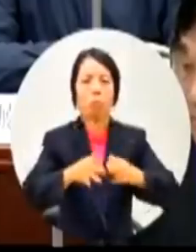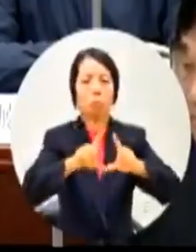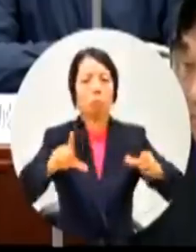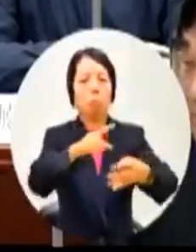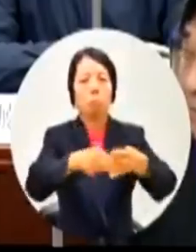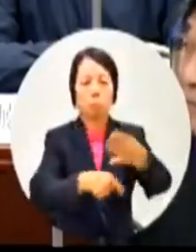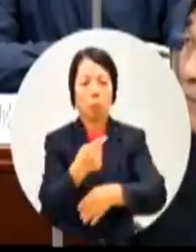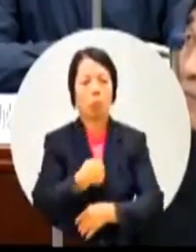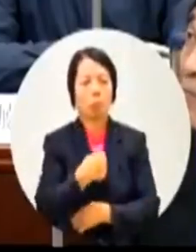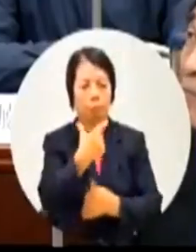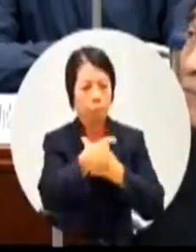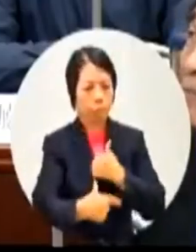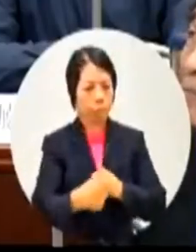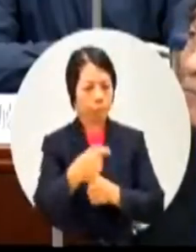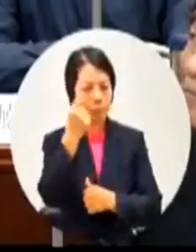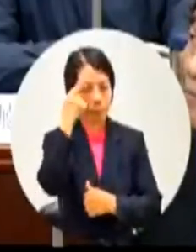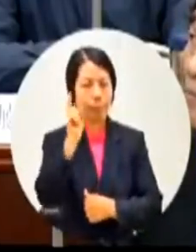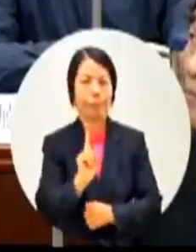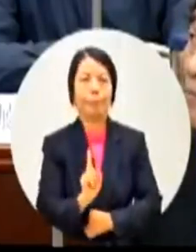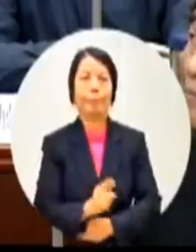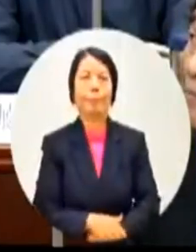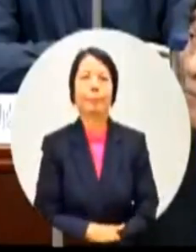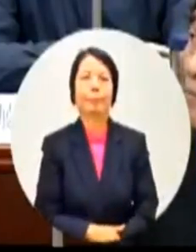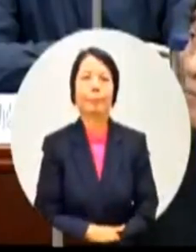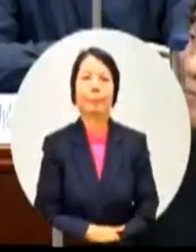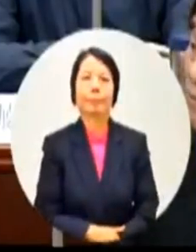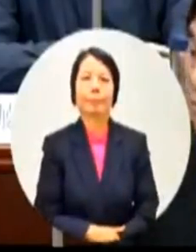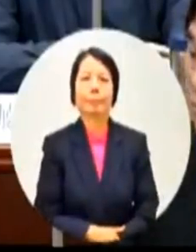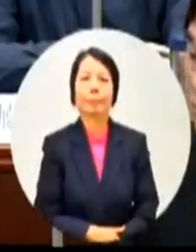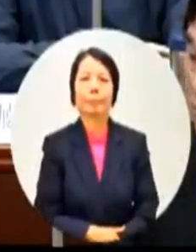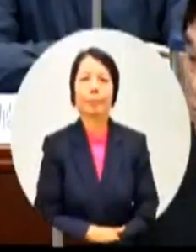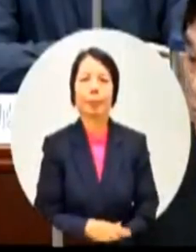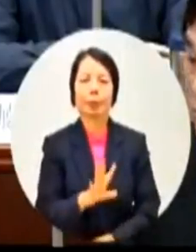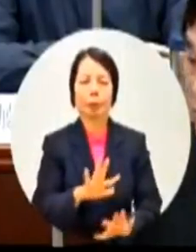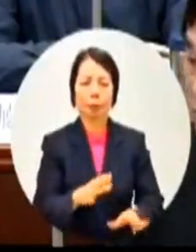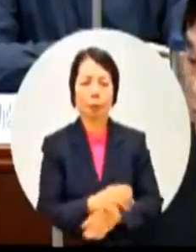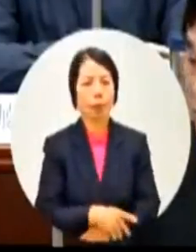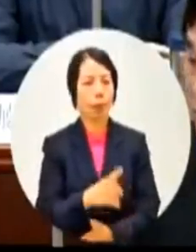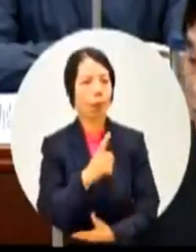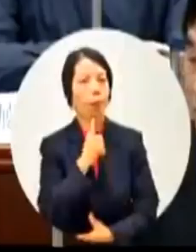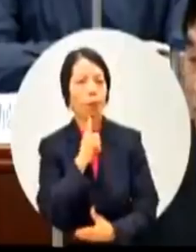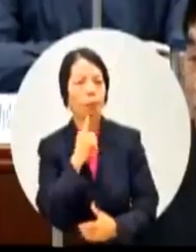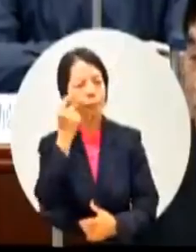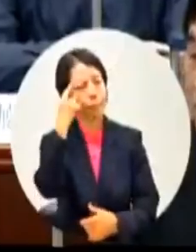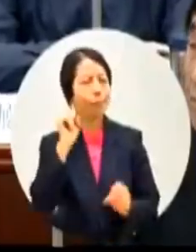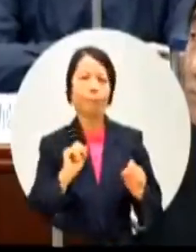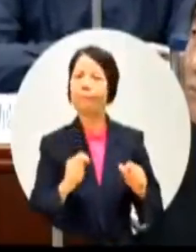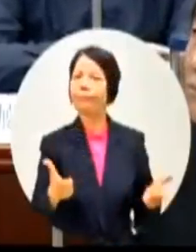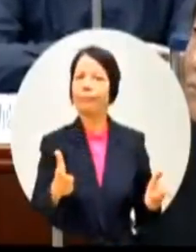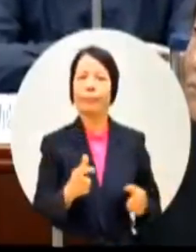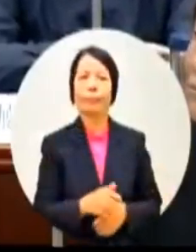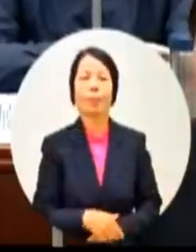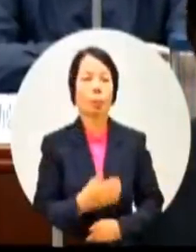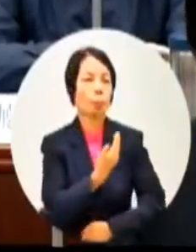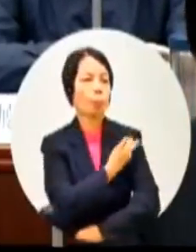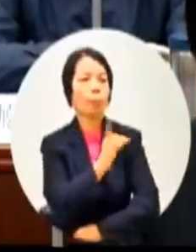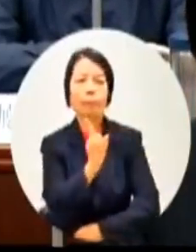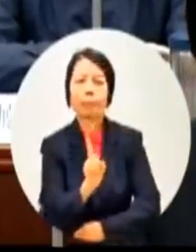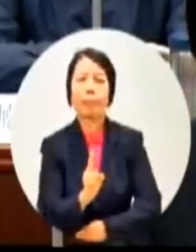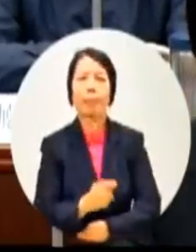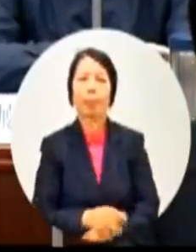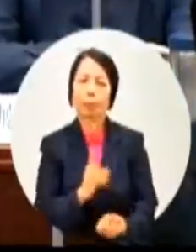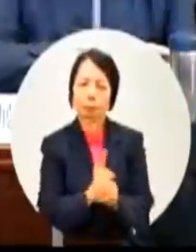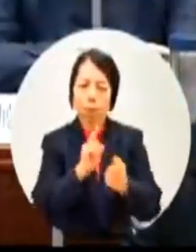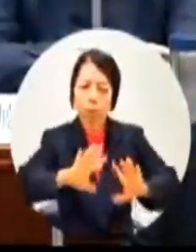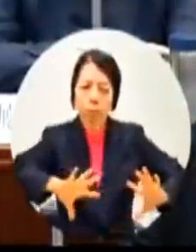就有很多丰富的或者不一样的。但是不管怎么样，我感觉现在对整个国家台澎金马，以及